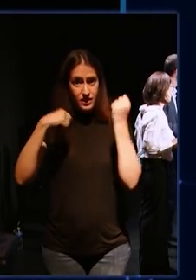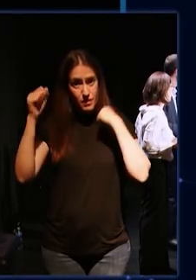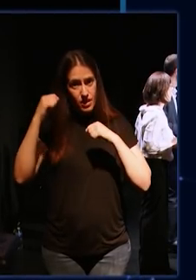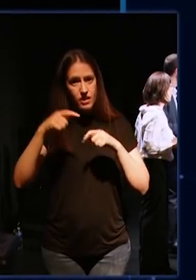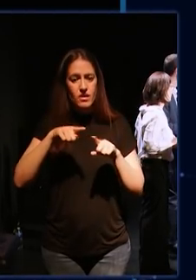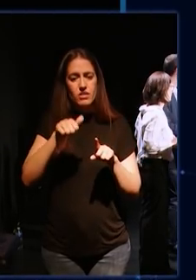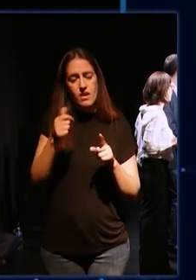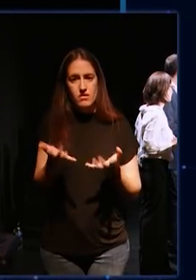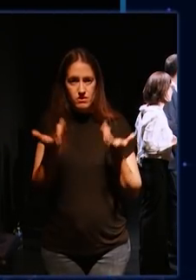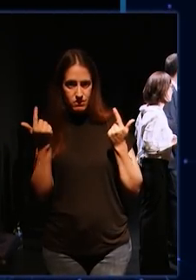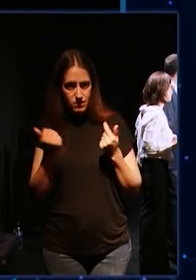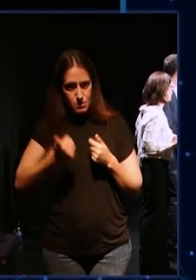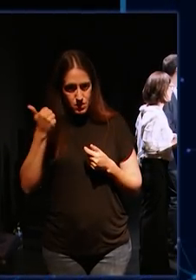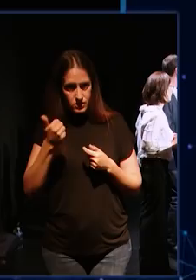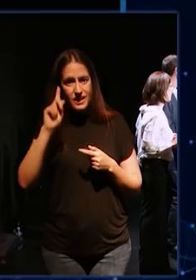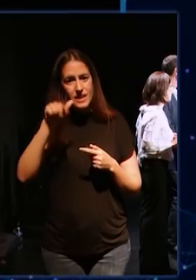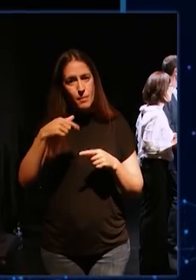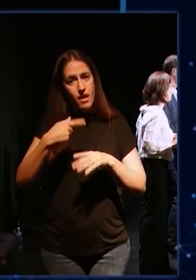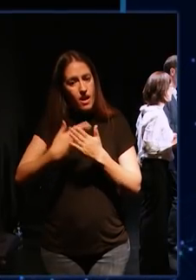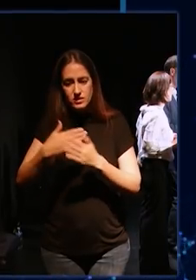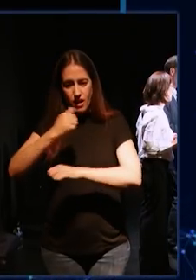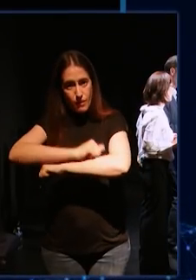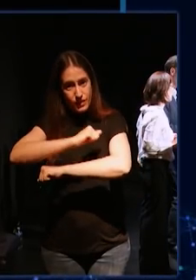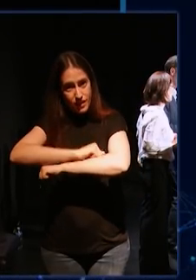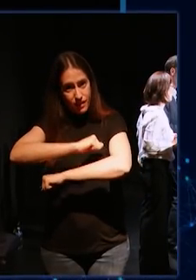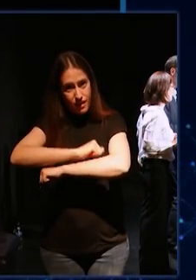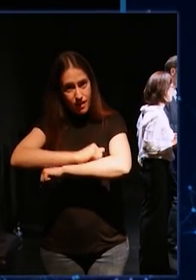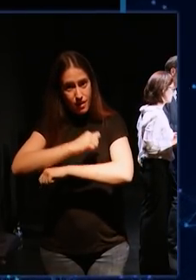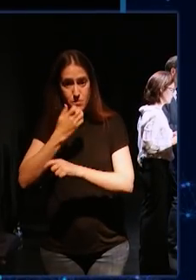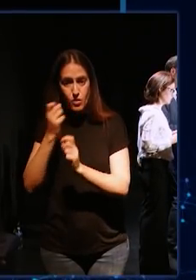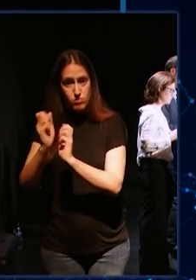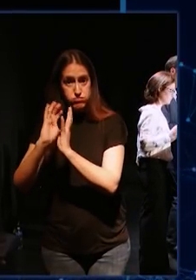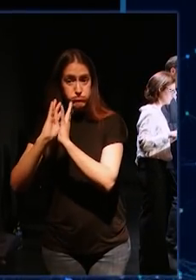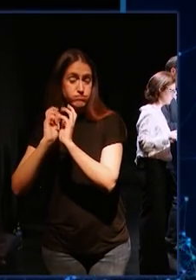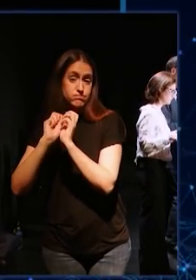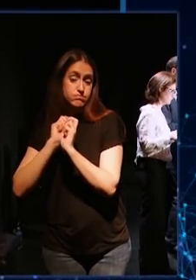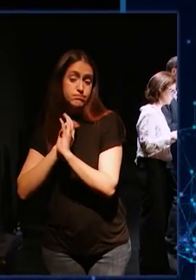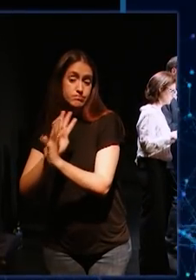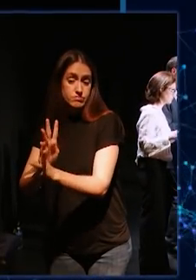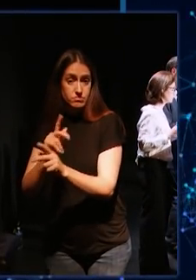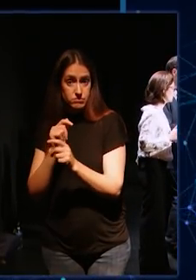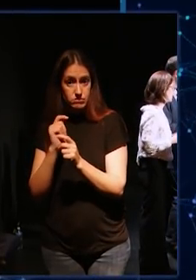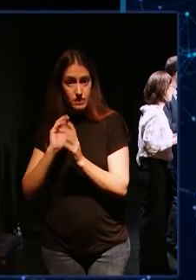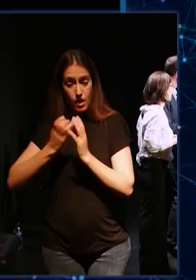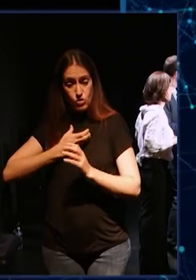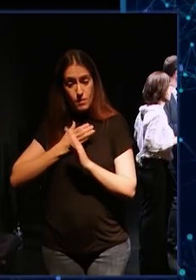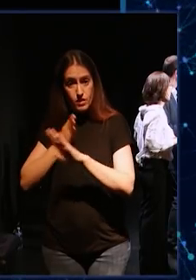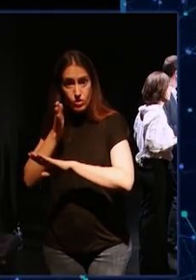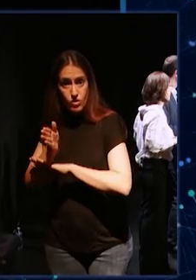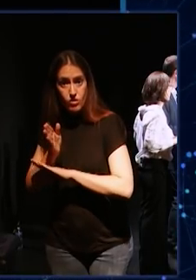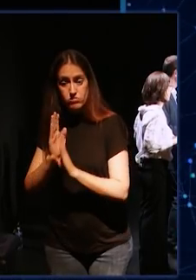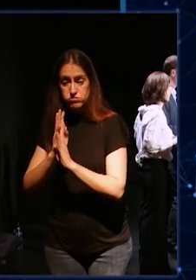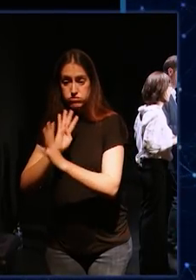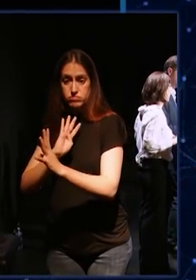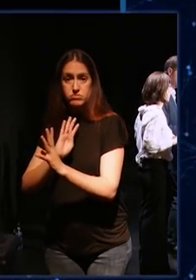també impulsant una finestreta per tal que les empreses i comerços puguin adreçar-se a l'Ajuntament quan tinguin algun dubte